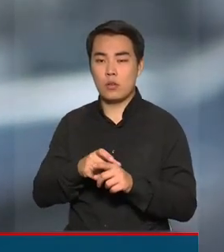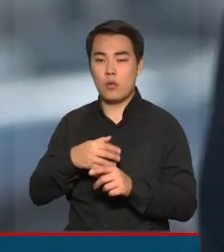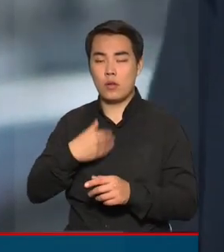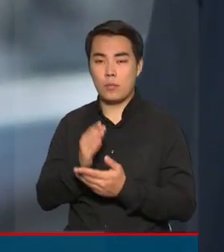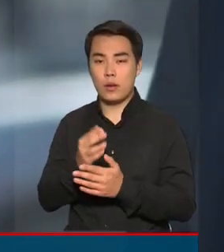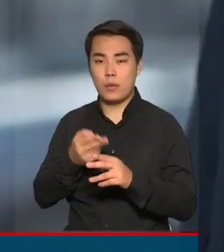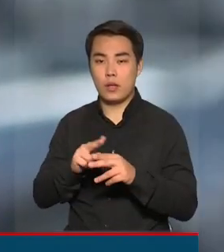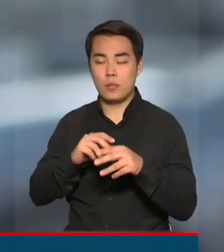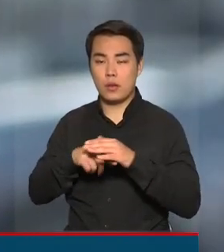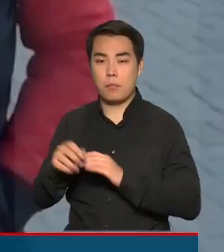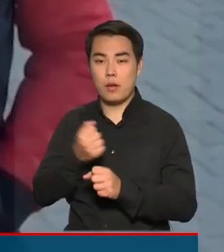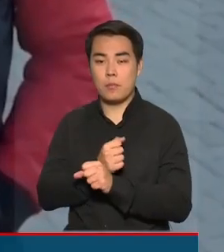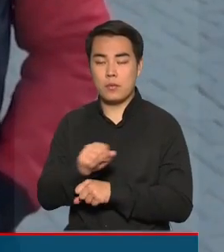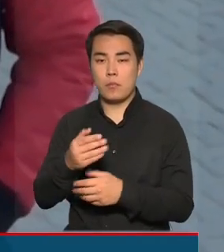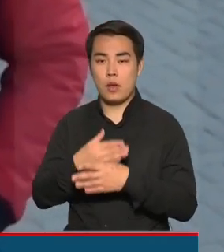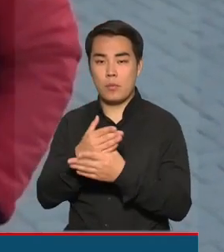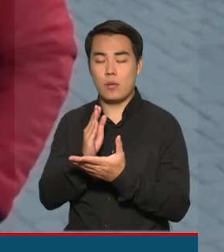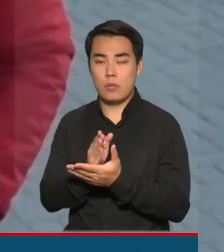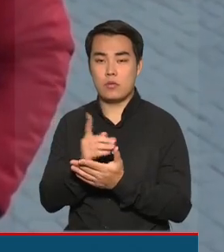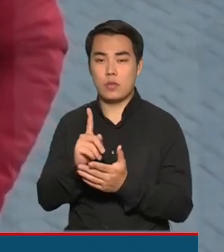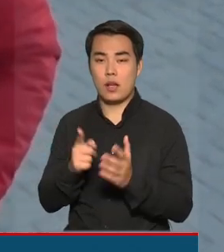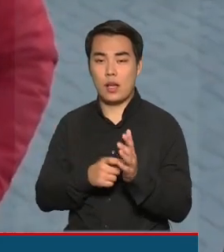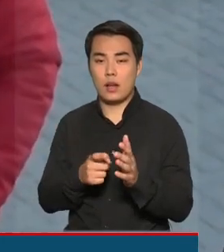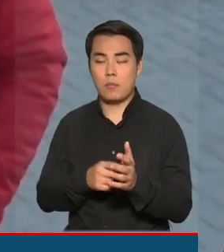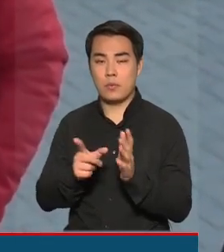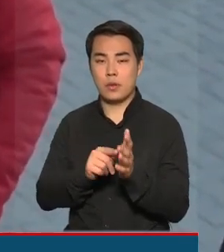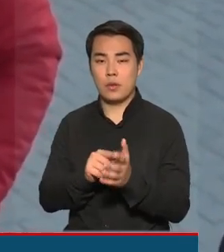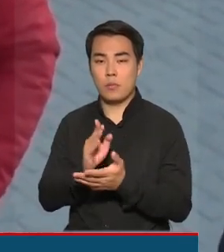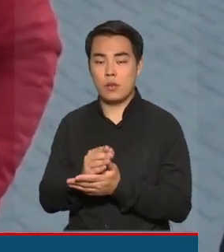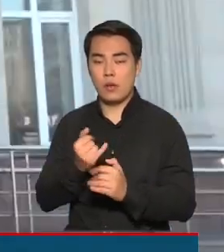себя и стремление к победе помогают простому карагандинскому